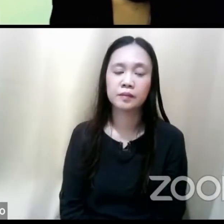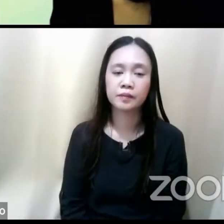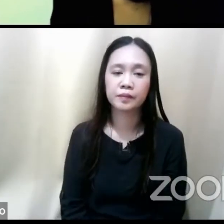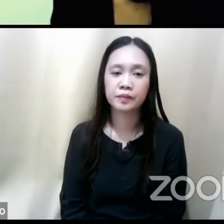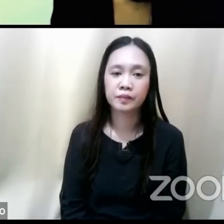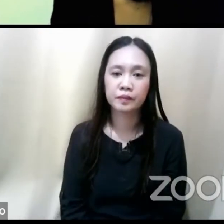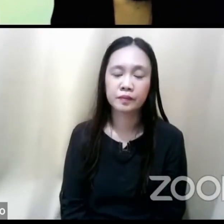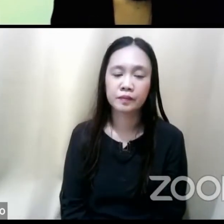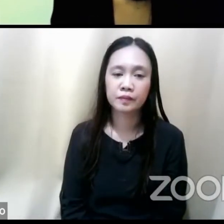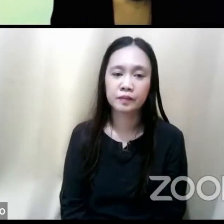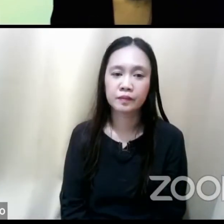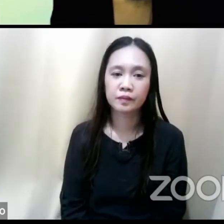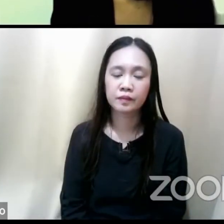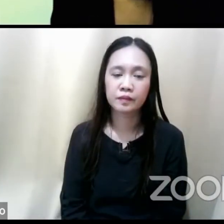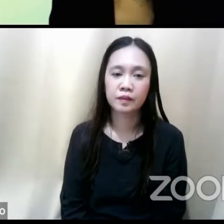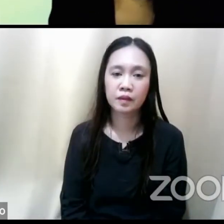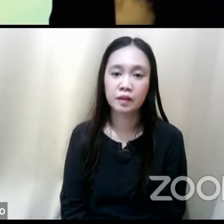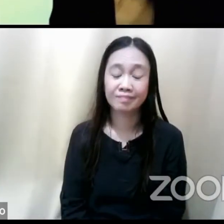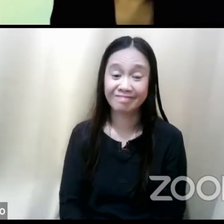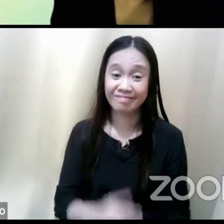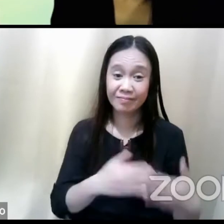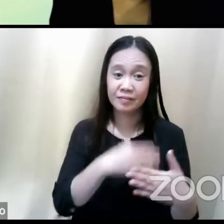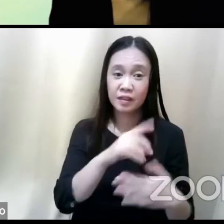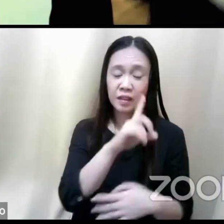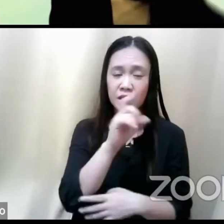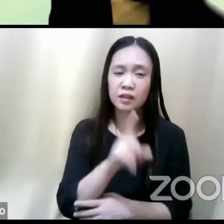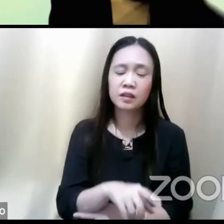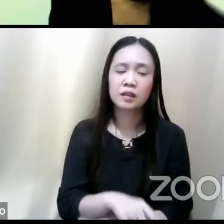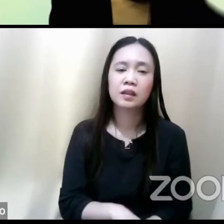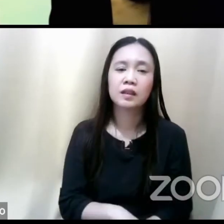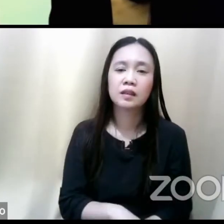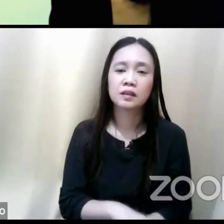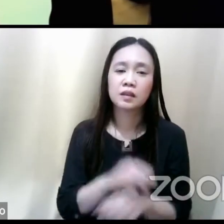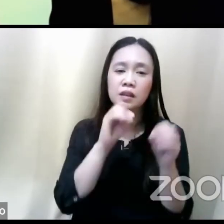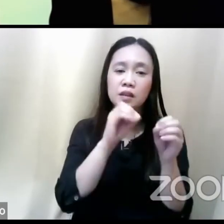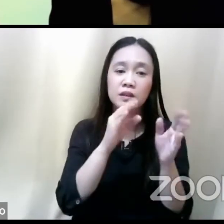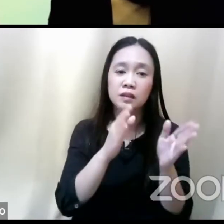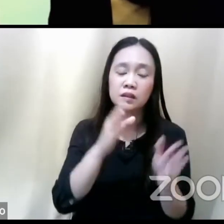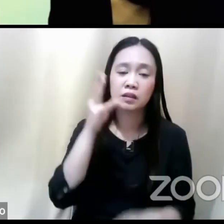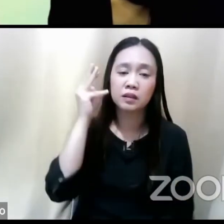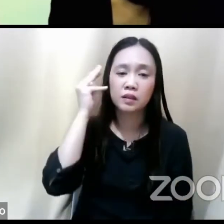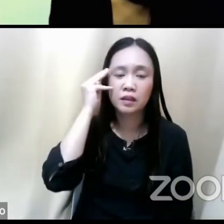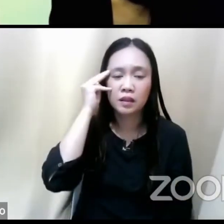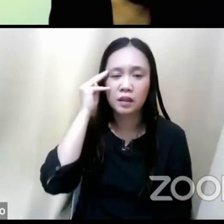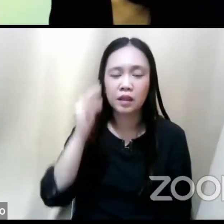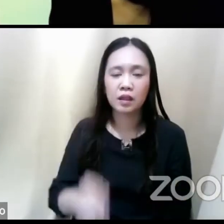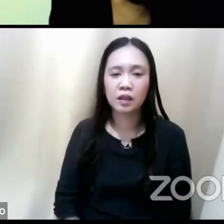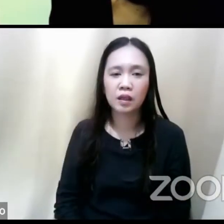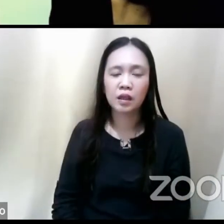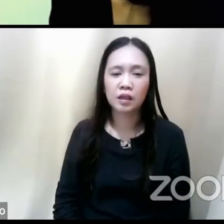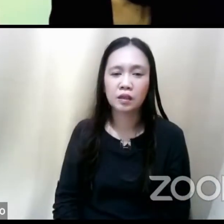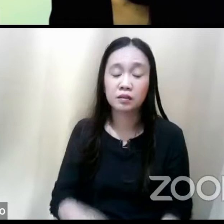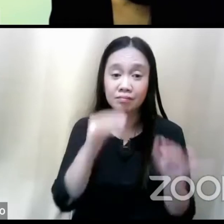Yun po. Ito kasi yung follow-up niya, Teacher Mark, no? Siguro yung mga specific, no?